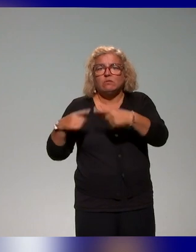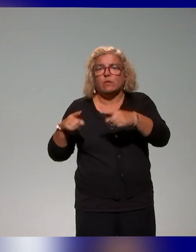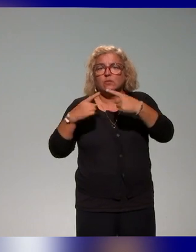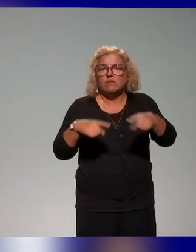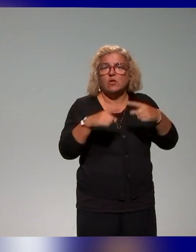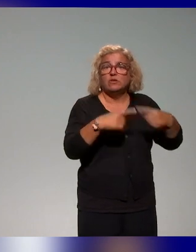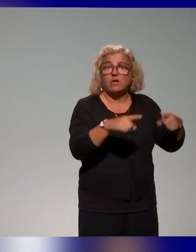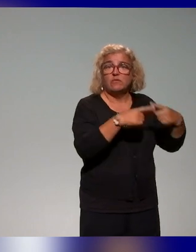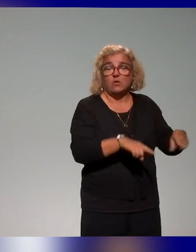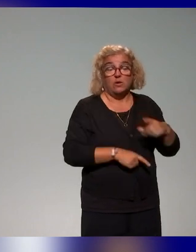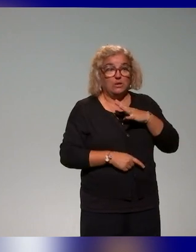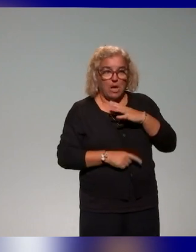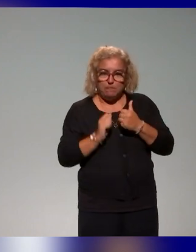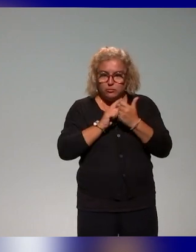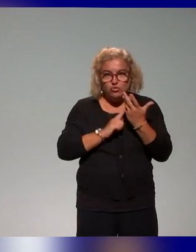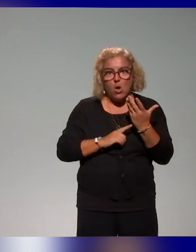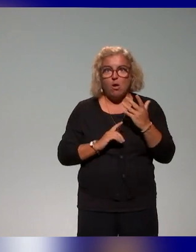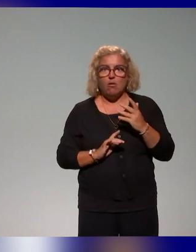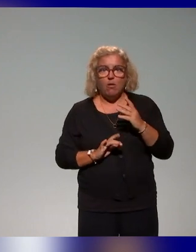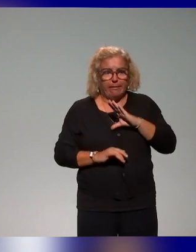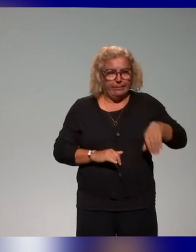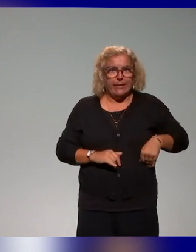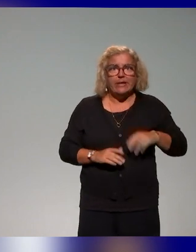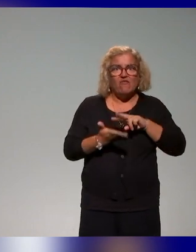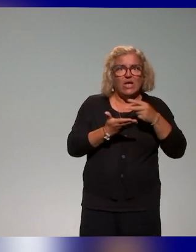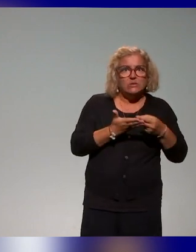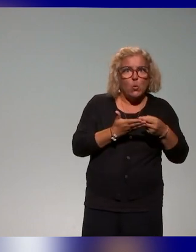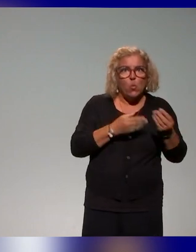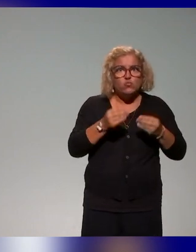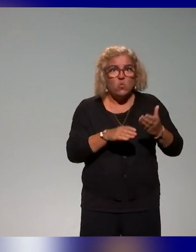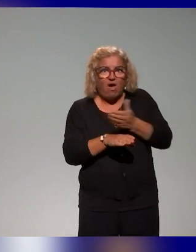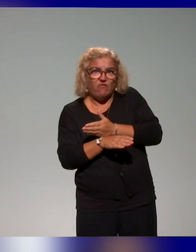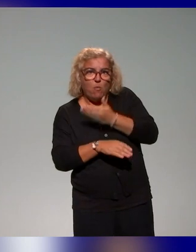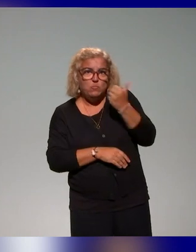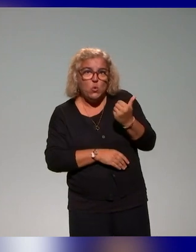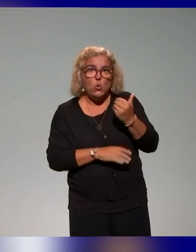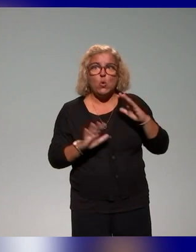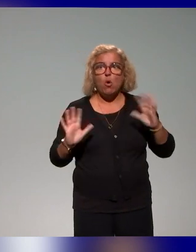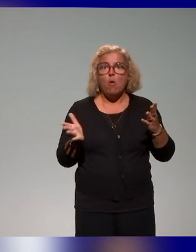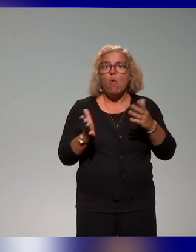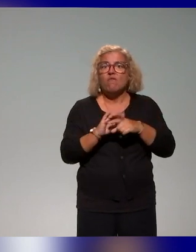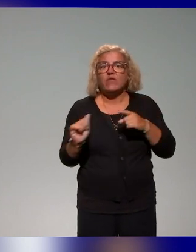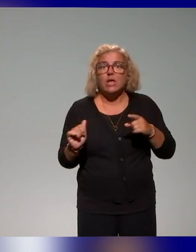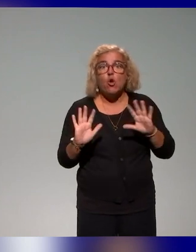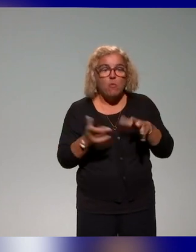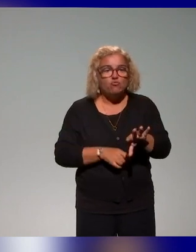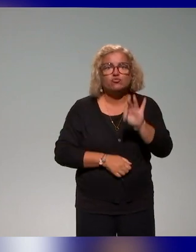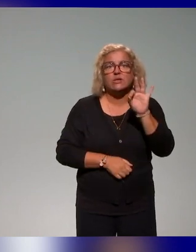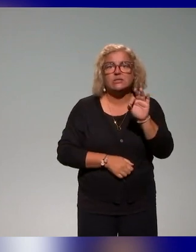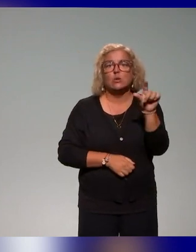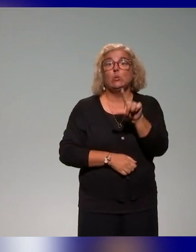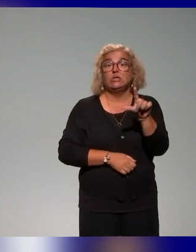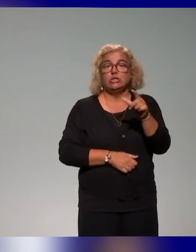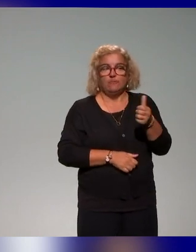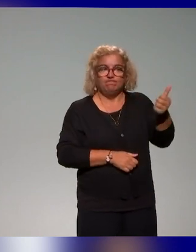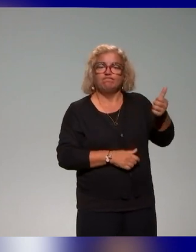actuellement disponibles. Alors, est-ce qu'on prend la dernière version? Est-ce qu'on prend une version moins récente? Voilà, quels sont les choix qu'on a fait? Bah, c'est ce que Luigi va